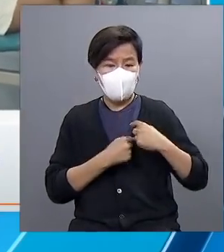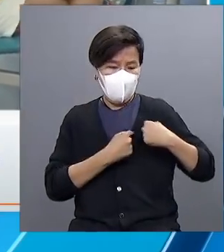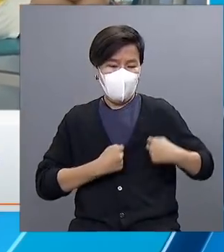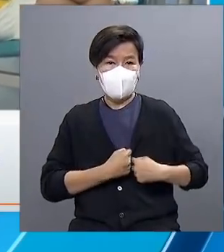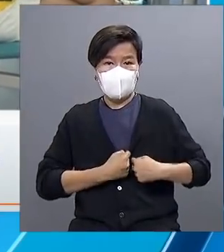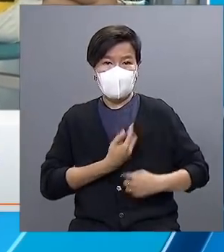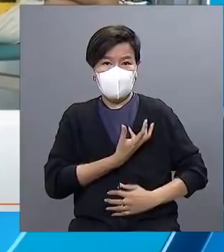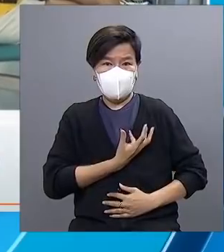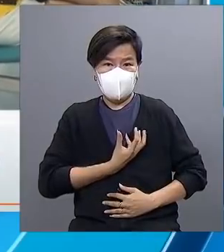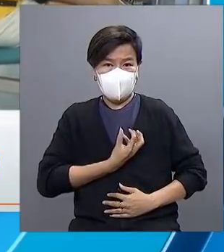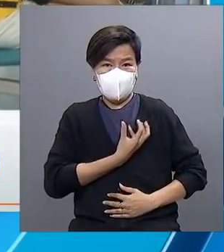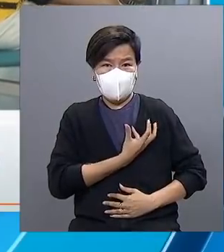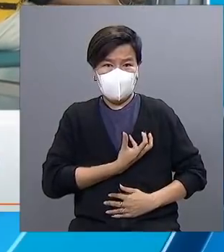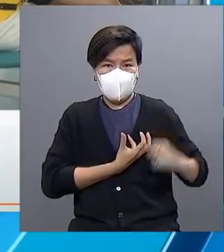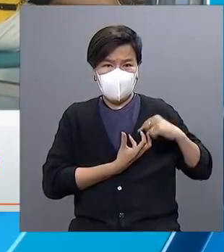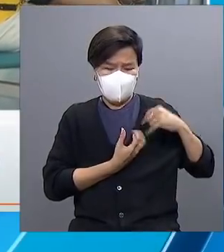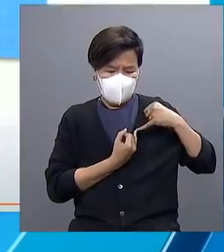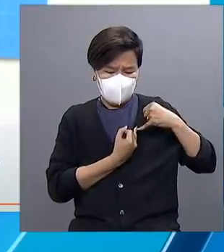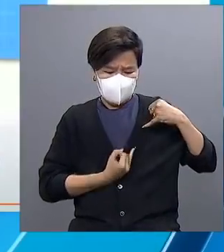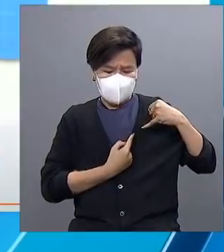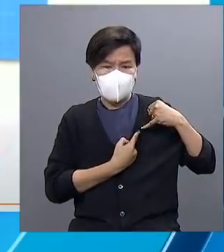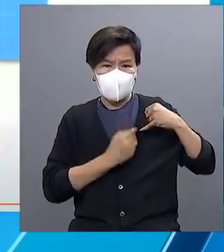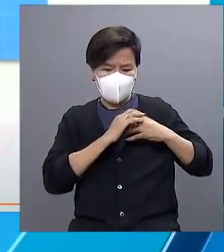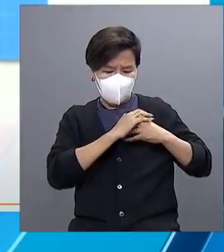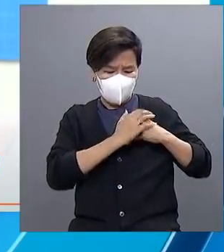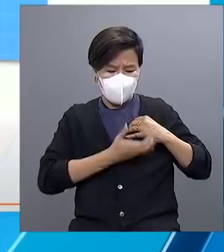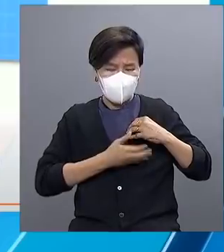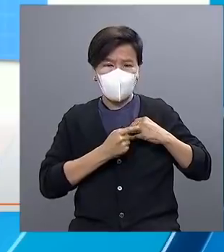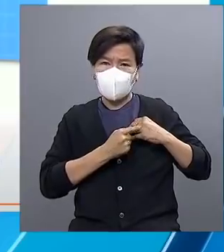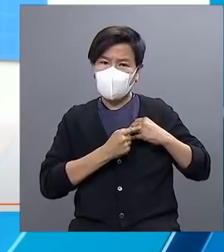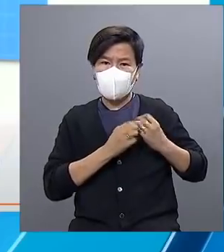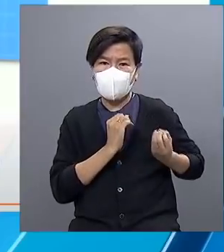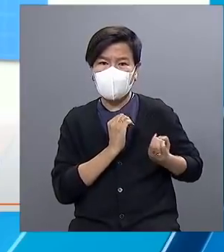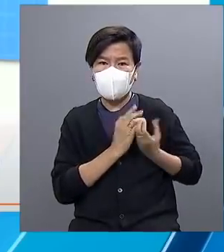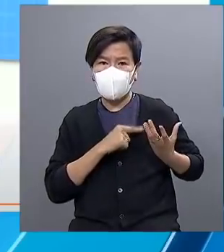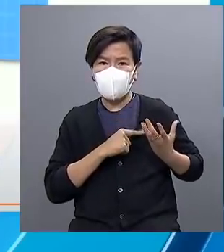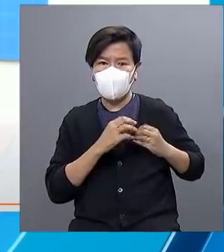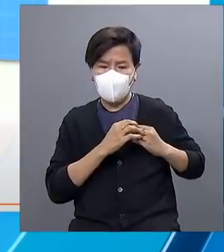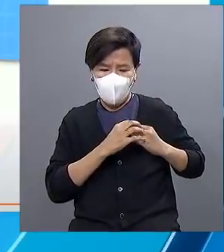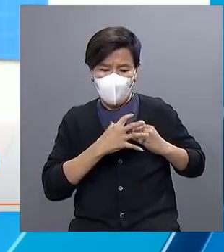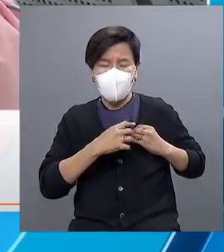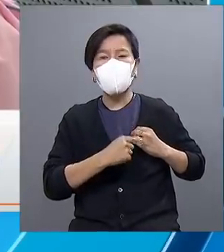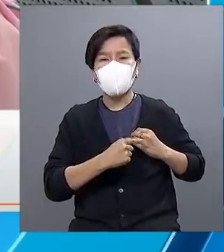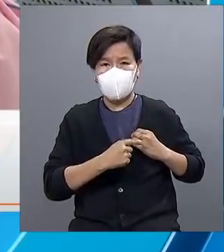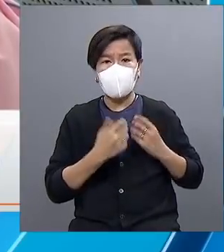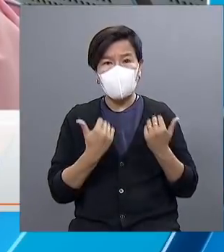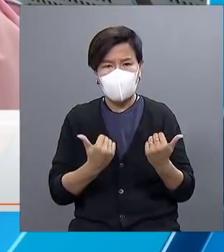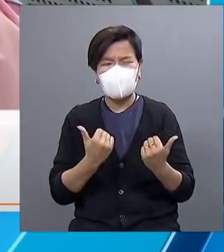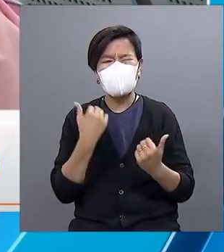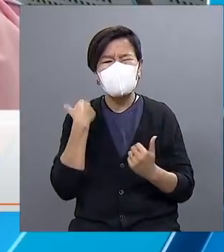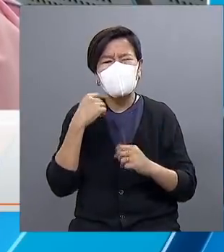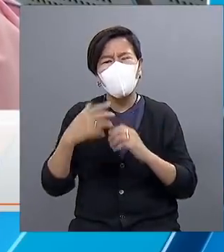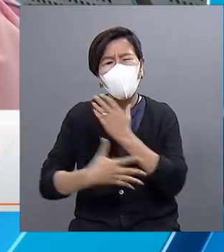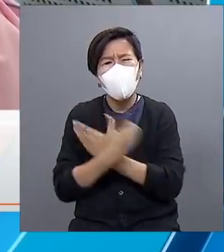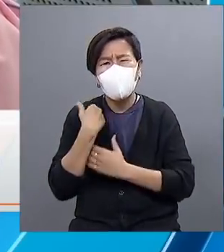อยู่หัวใจอักเสบซึ่งจริงจะเกิดขึ้นน้อยมากเลยนะครับหรือแม้จะเกิดแล้วเนี่ยทางแค่กุมารแพทย์เนี่ยก็ยืนยันว่าอาการ